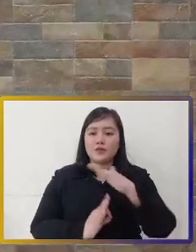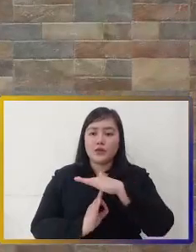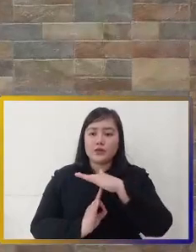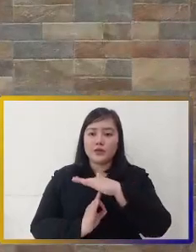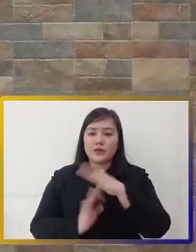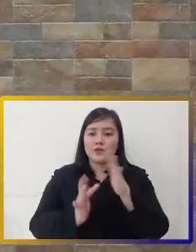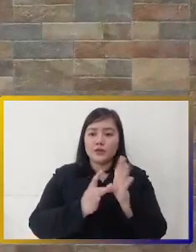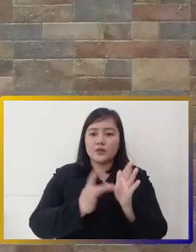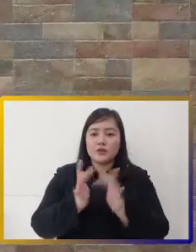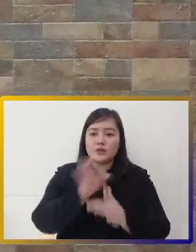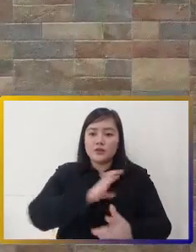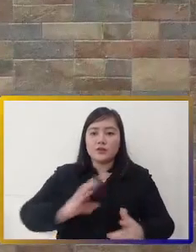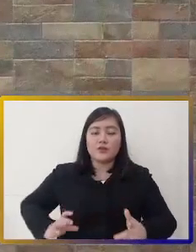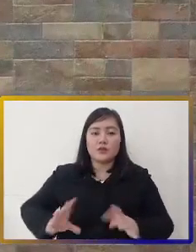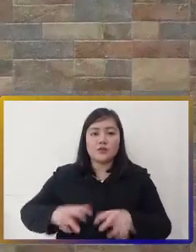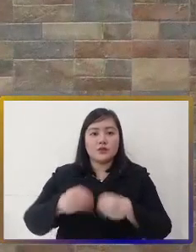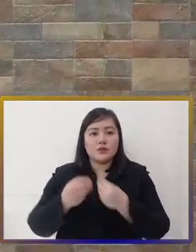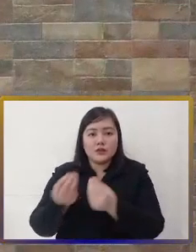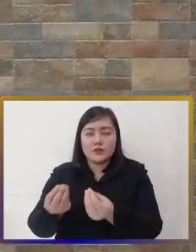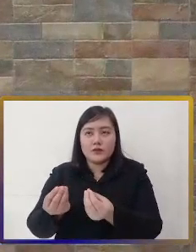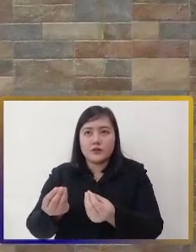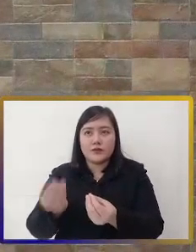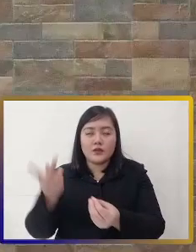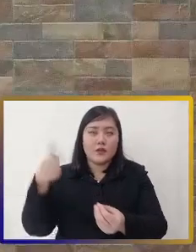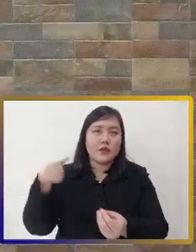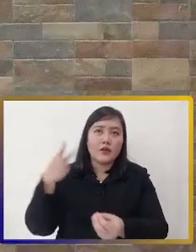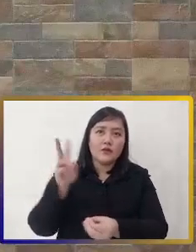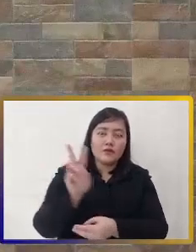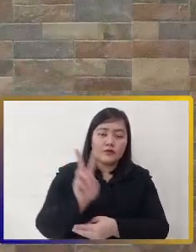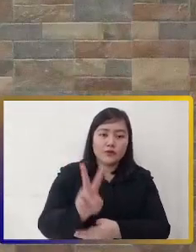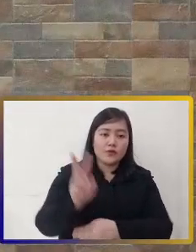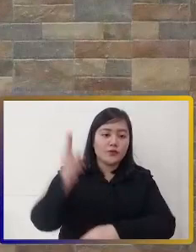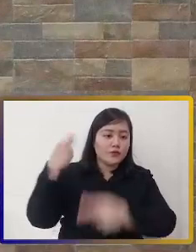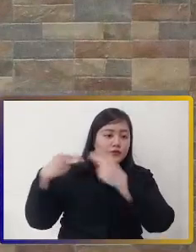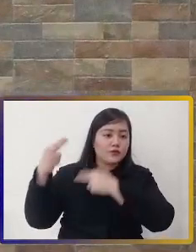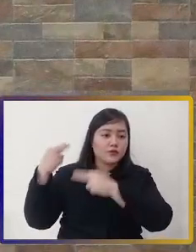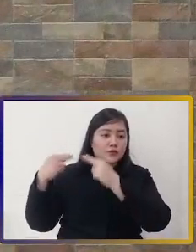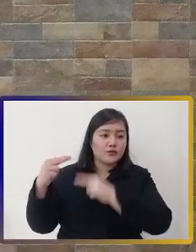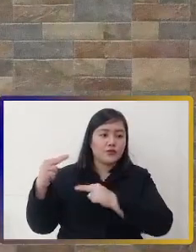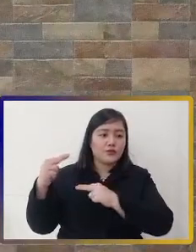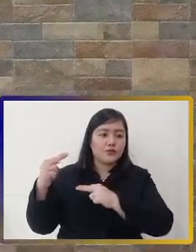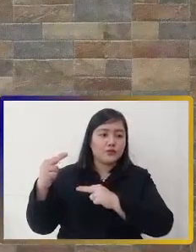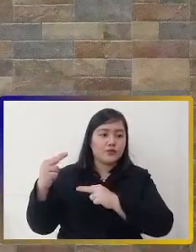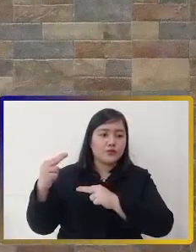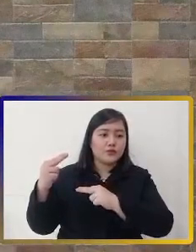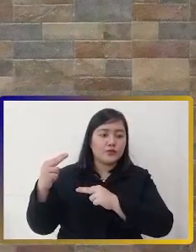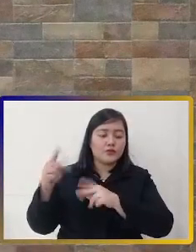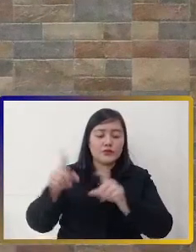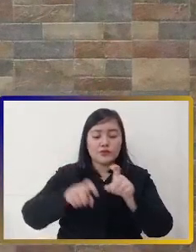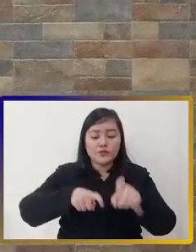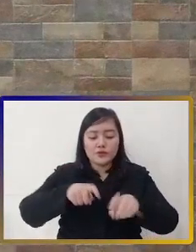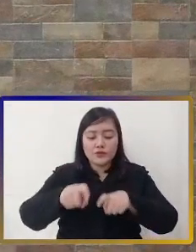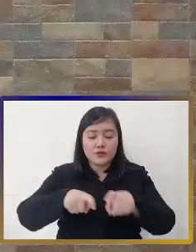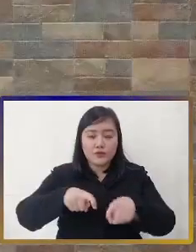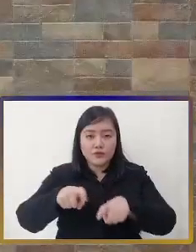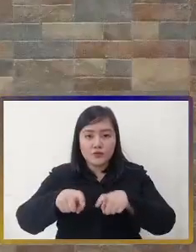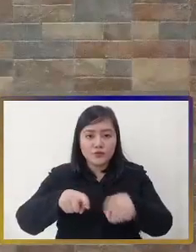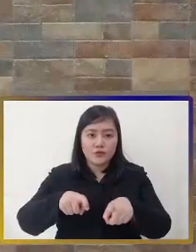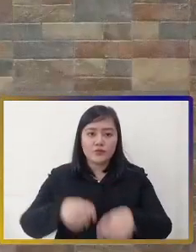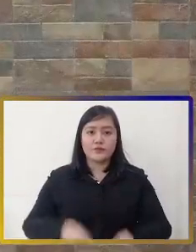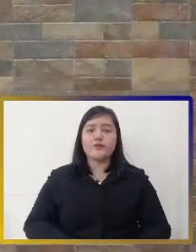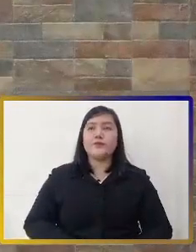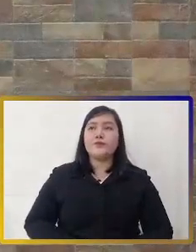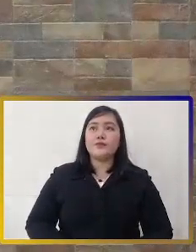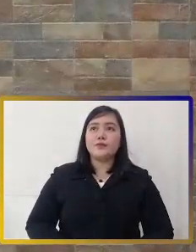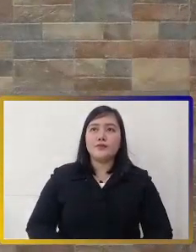Panginoong Jesucristo. Meron po ditong dalawang historical test. Two historical